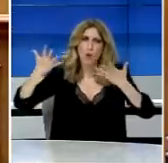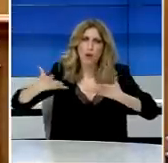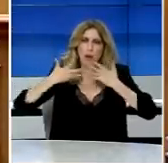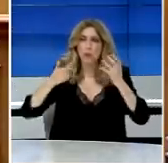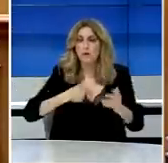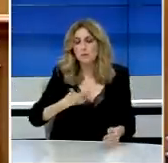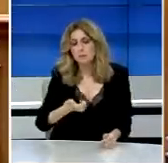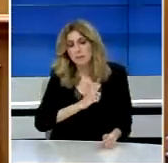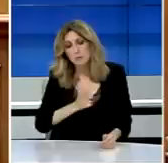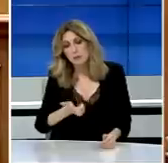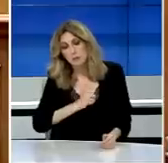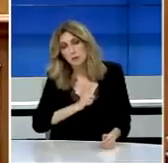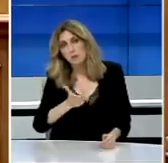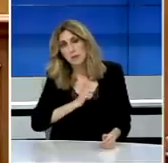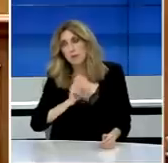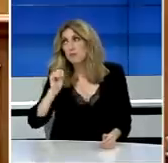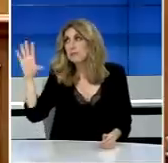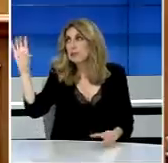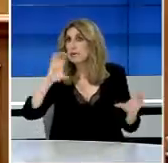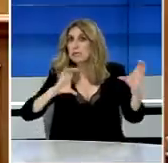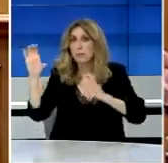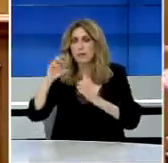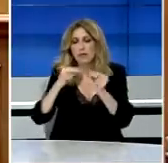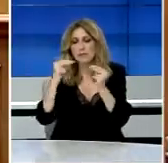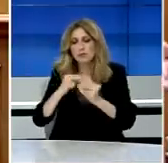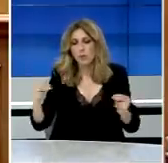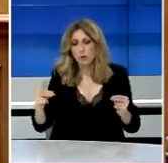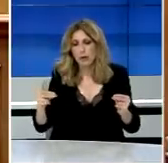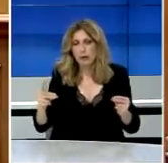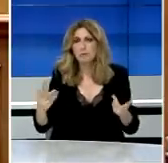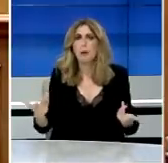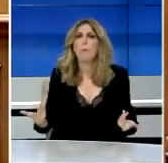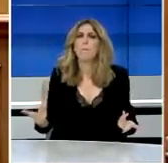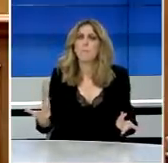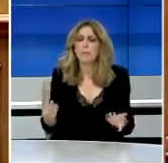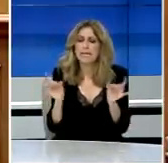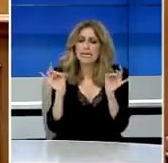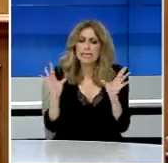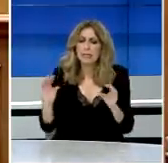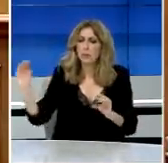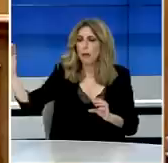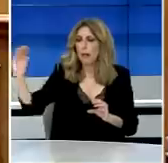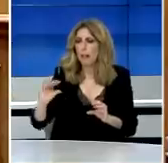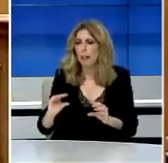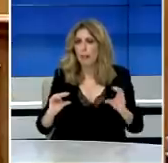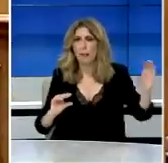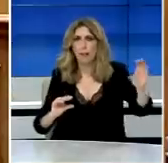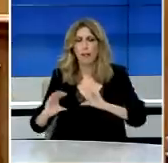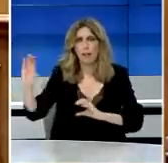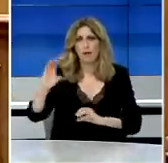πολλά, αλλά συνήθως έρχονται λίγα. Διότι και αυτό που σας προκάλεσα να πείτε, με συγχωρείτε αν το